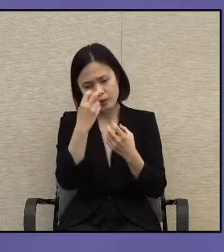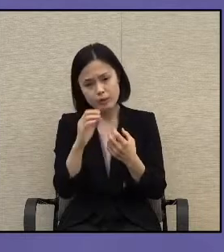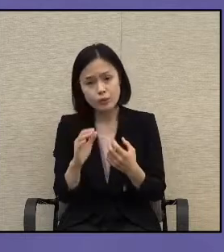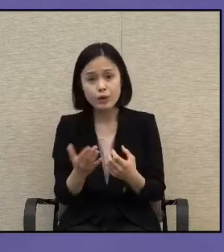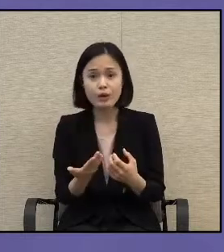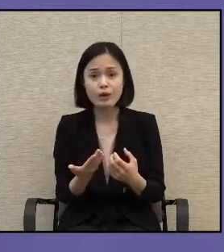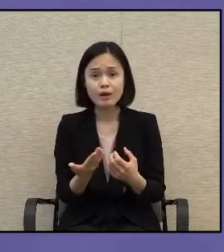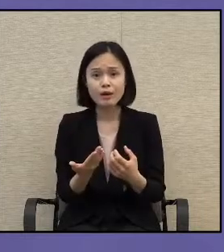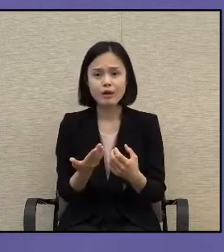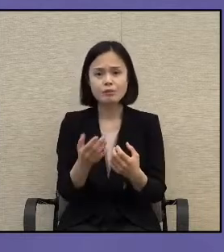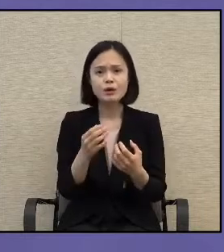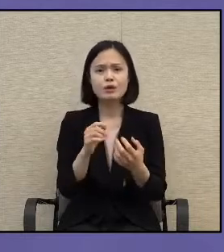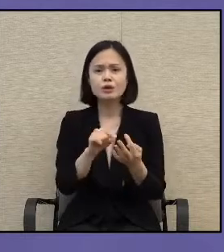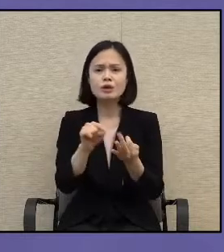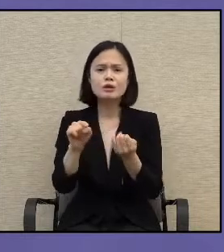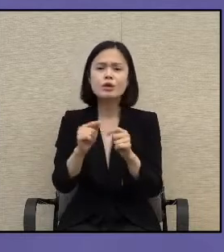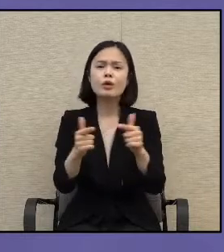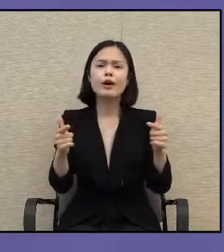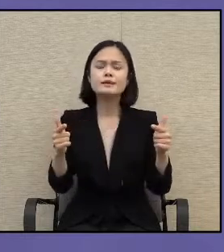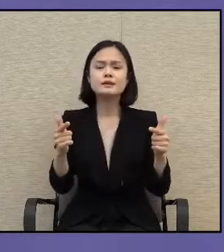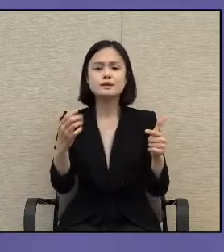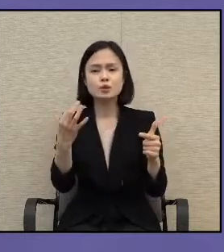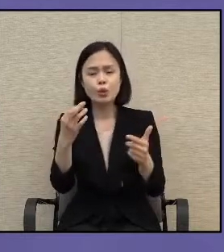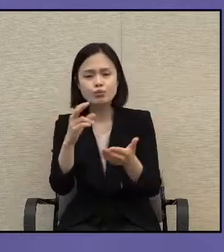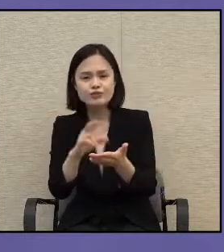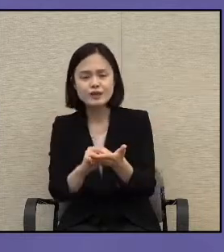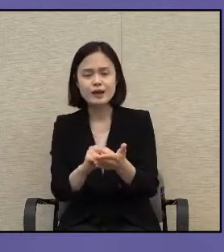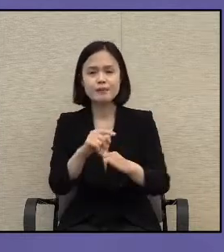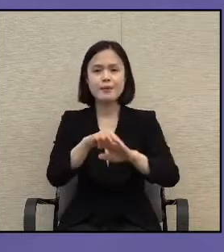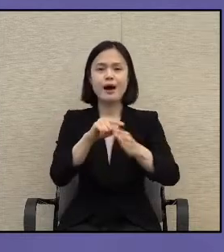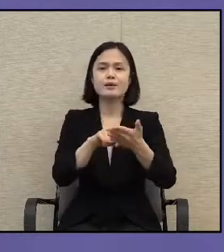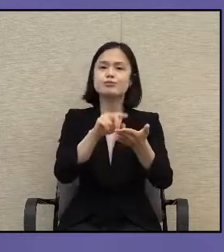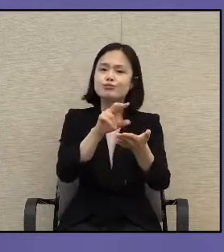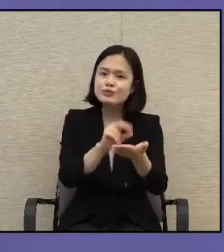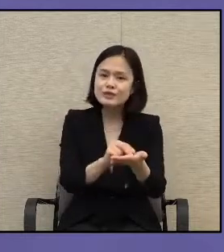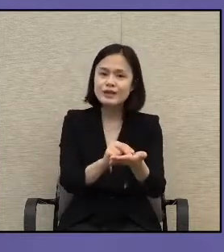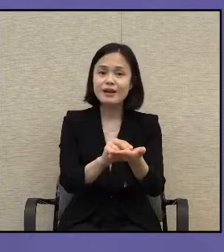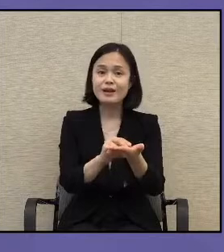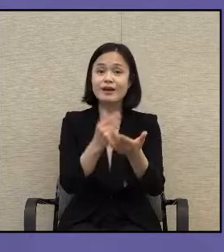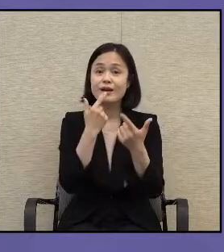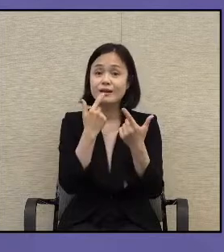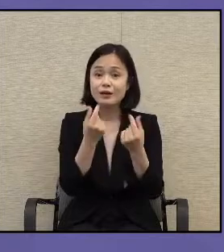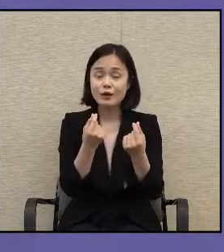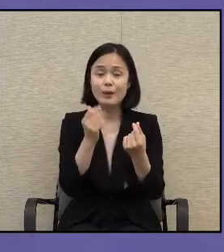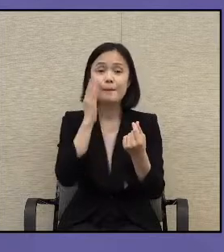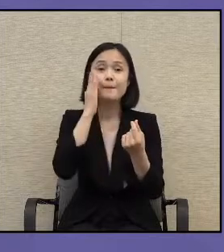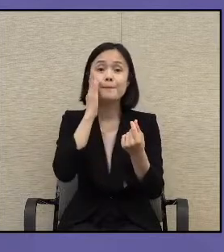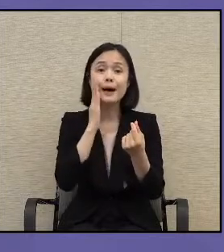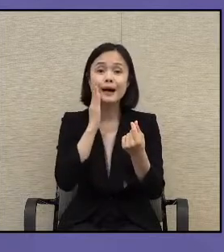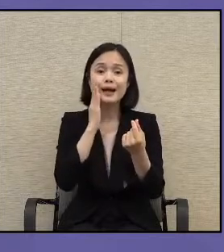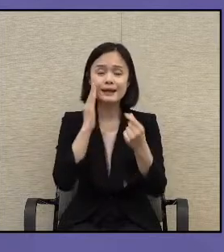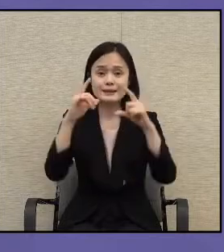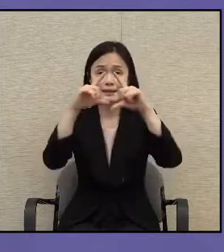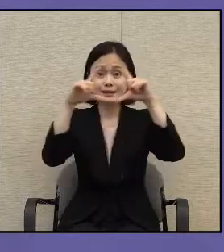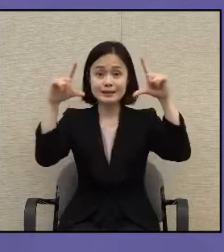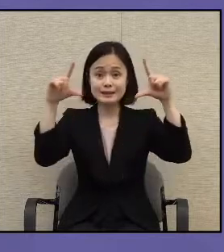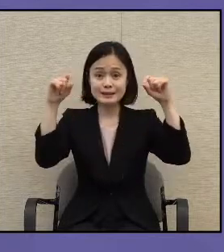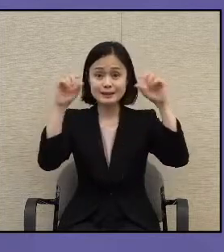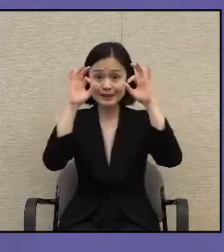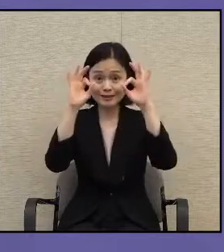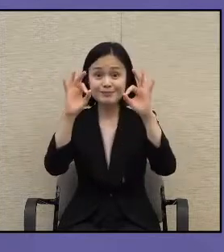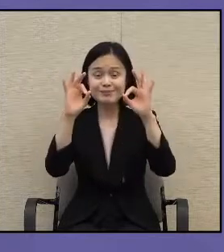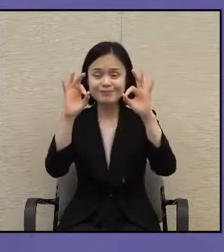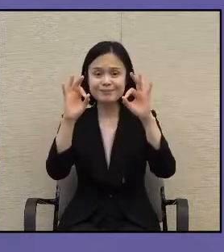부분들일 수도 있을 겁니다. 에 따라서 이렇게 이제 짙은 파란색 부분처럼 확실하게 이제 미충족 의료가 발생하는